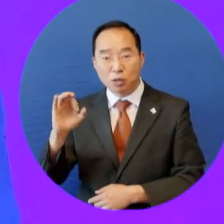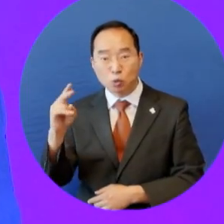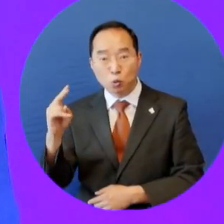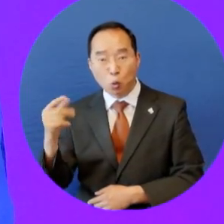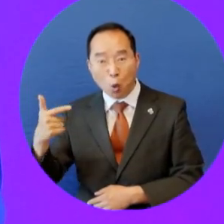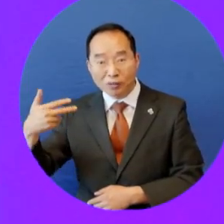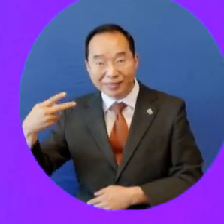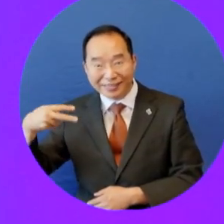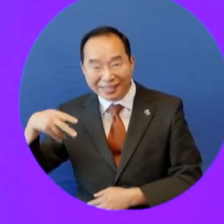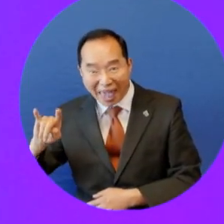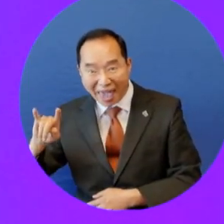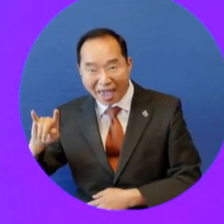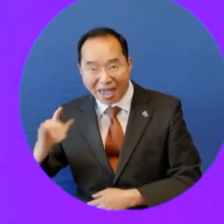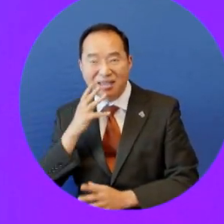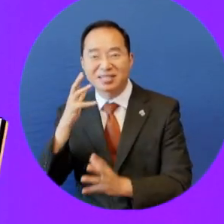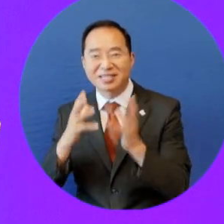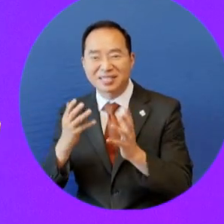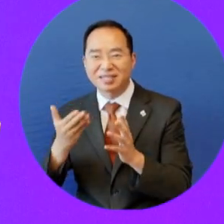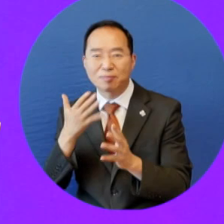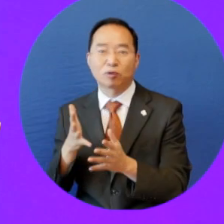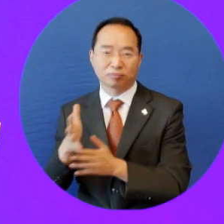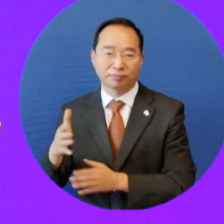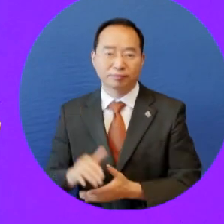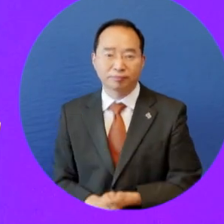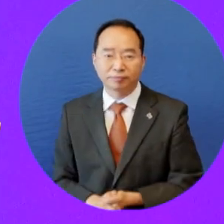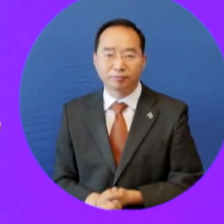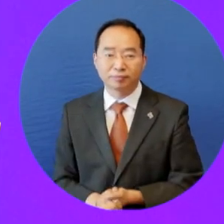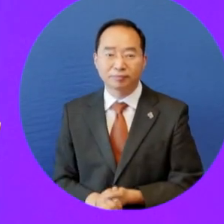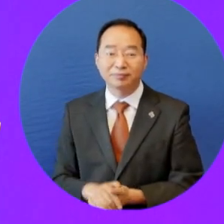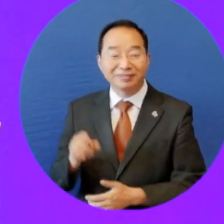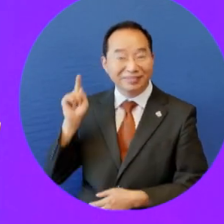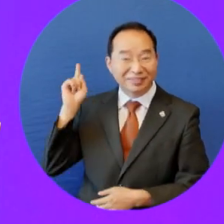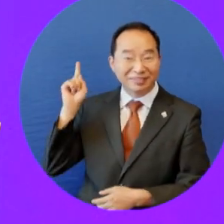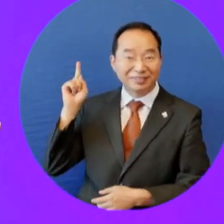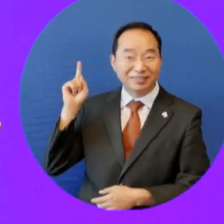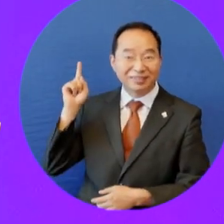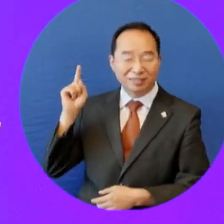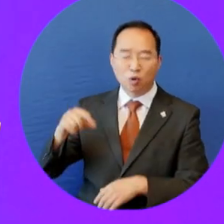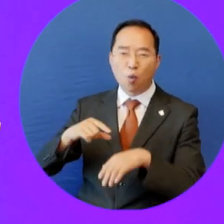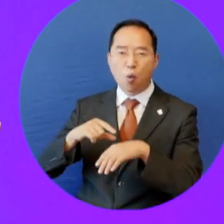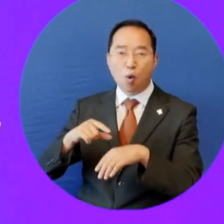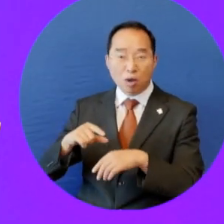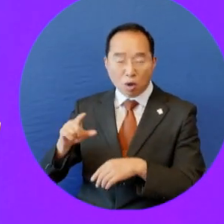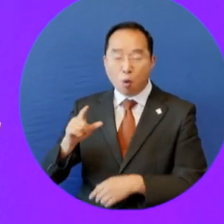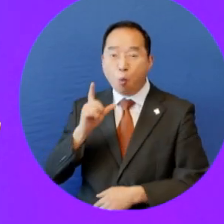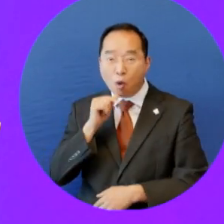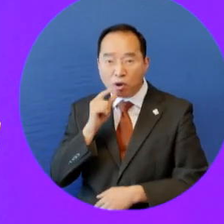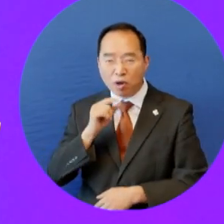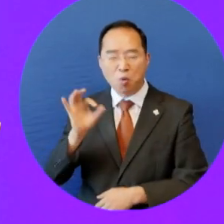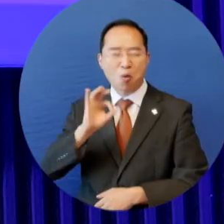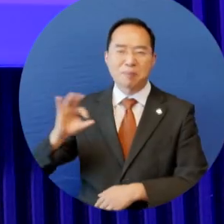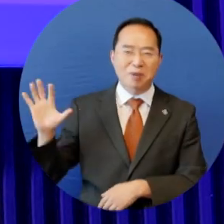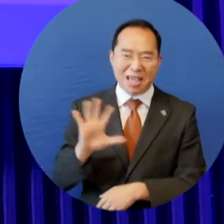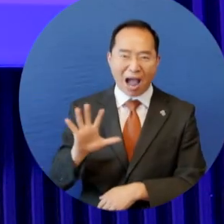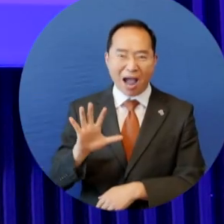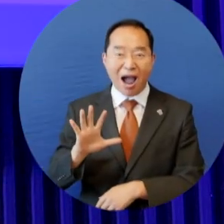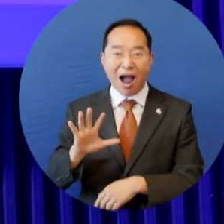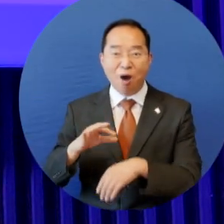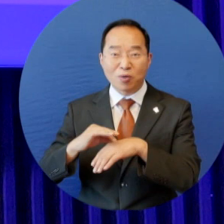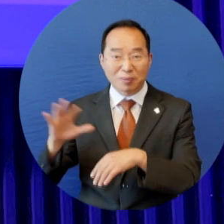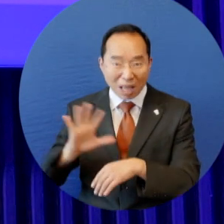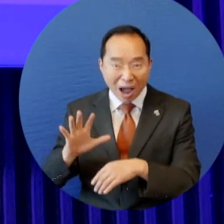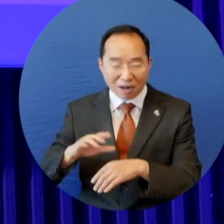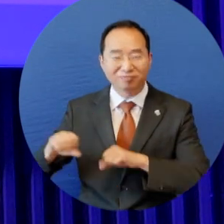잘 아시는 마크 러팔로, 헐크도 바로 고기 없는 월요일의 서포터스입니다. 이